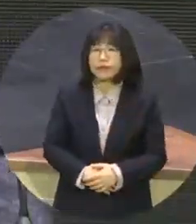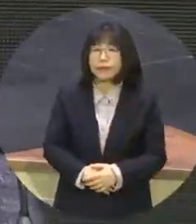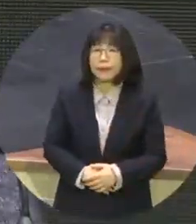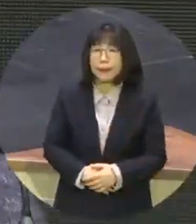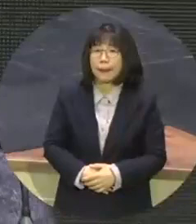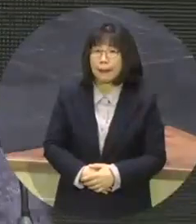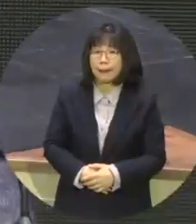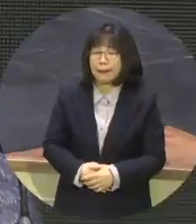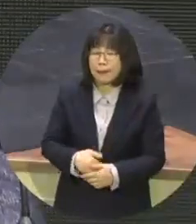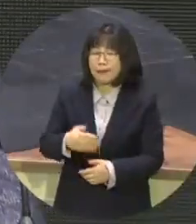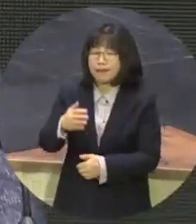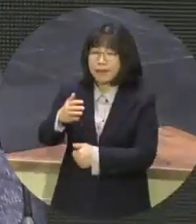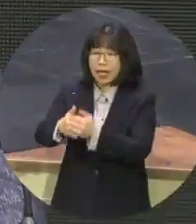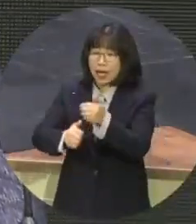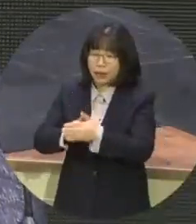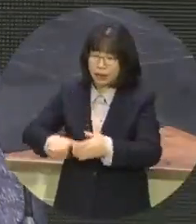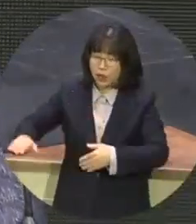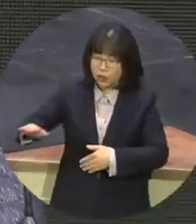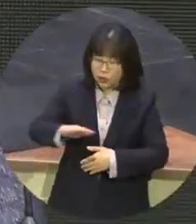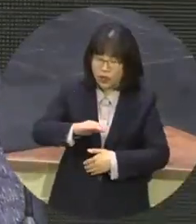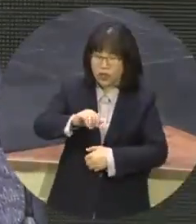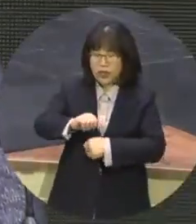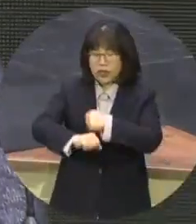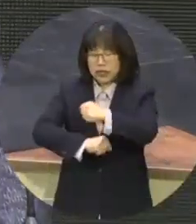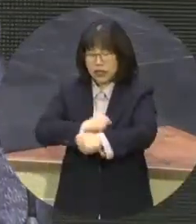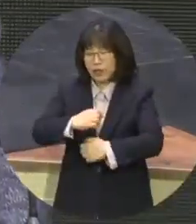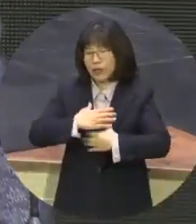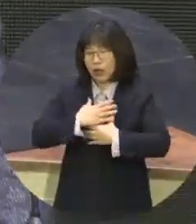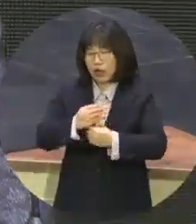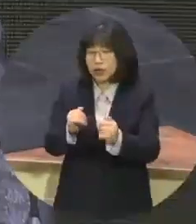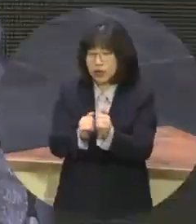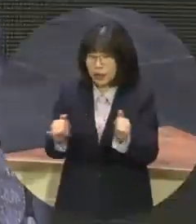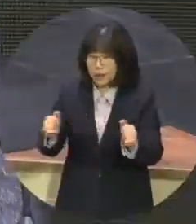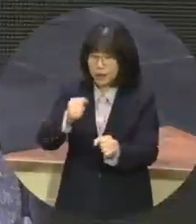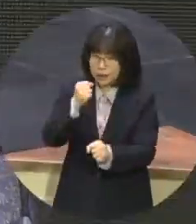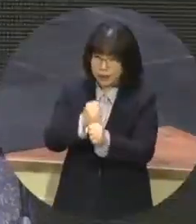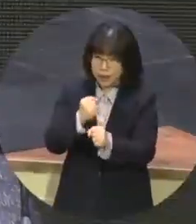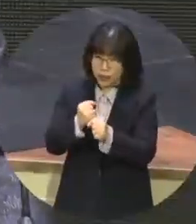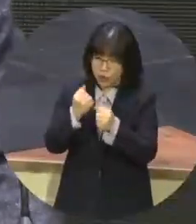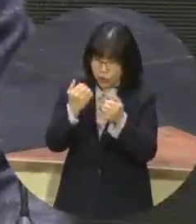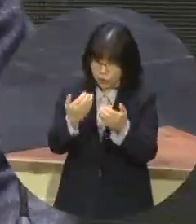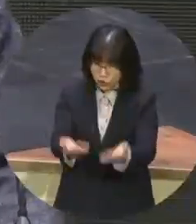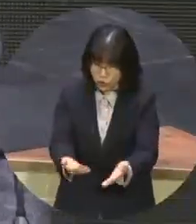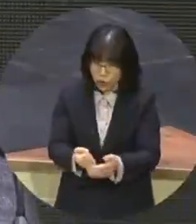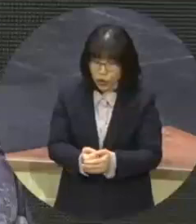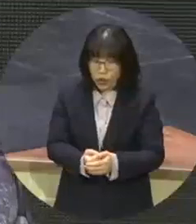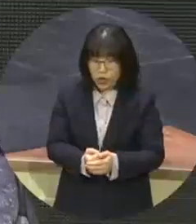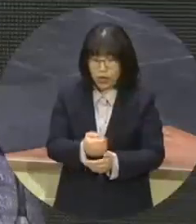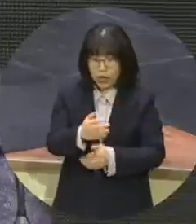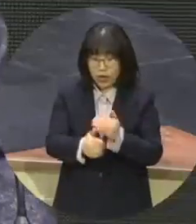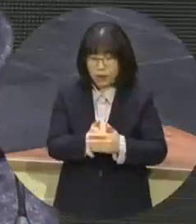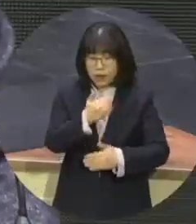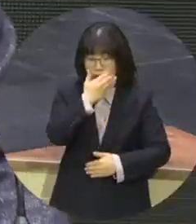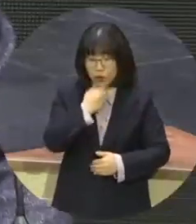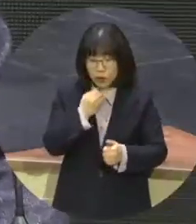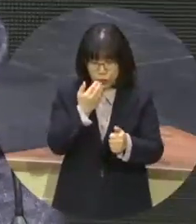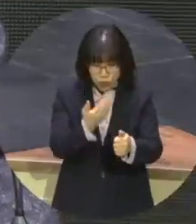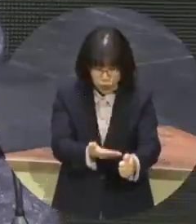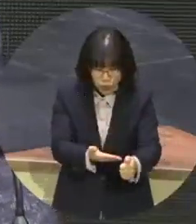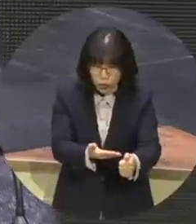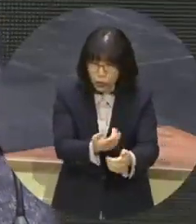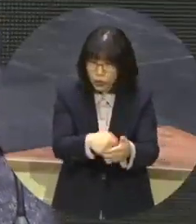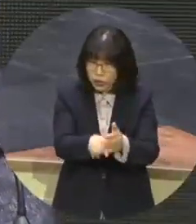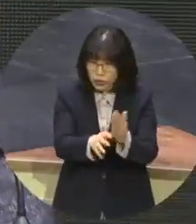하나님은 우리를 로봇으로 만들지 않았어요. 자유의지를 주셨다고요. 그래서 하나님이 축복해서 세계복음을 하려고 선택했는데